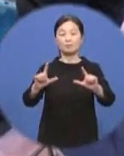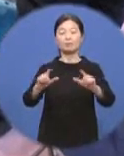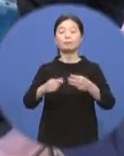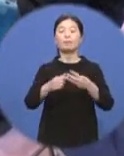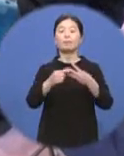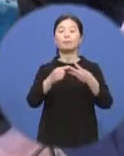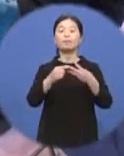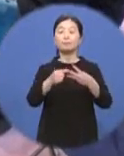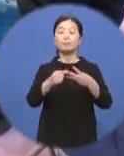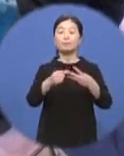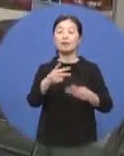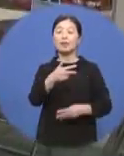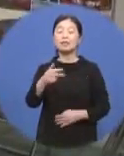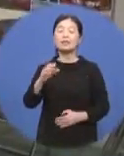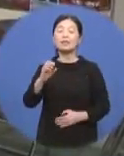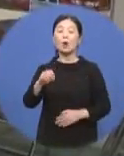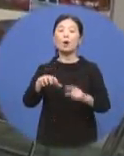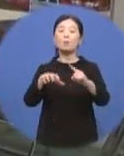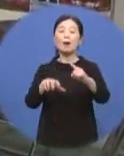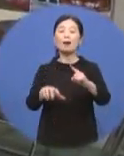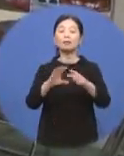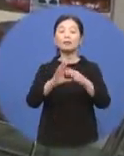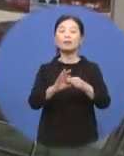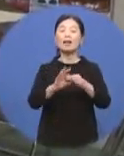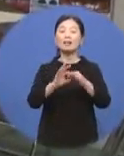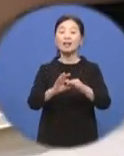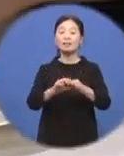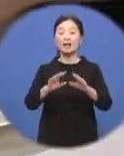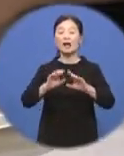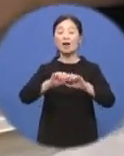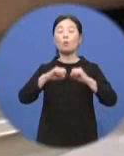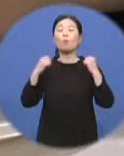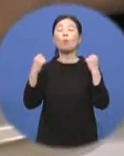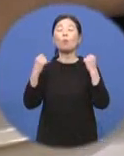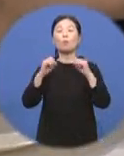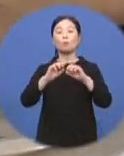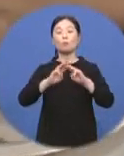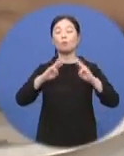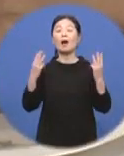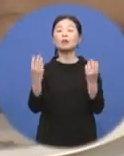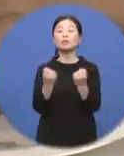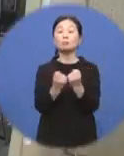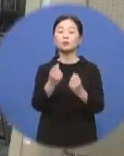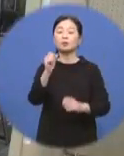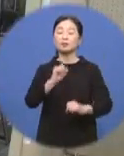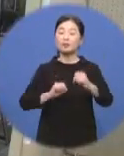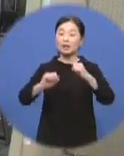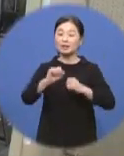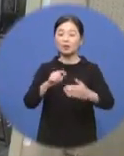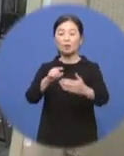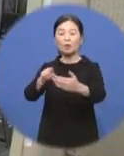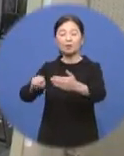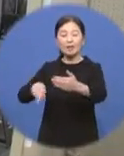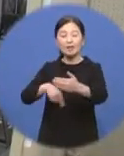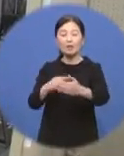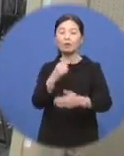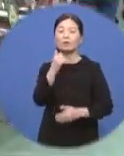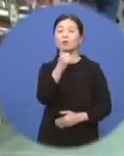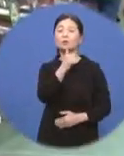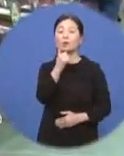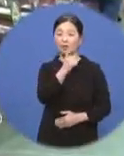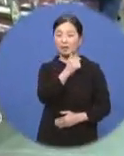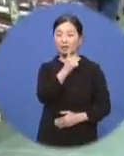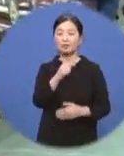のジオパークに関連したワークショップとかですね、あとその活動内容の紹介、あ